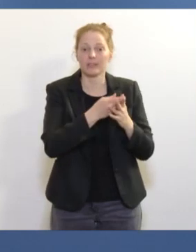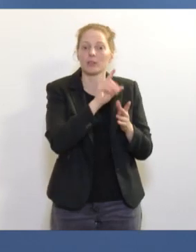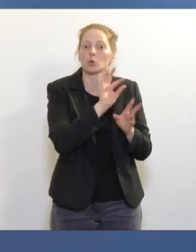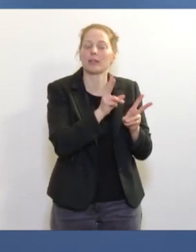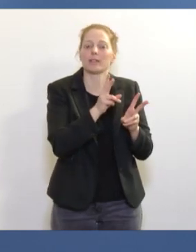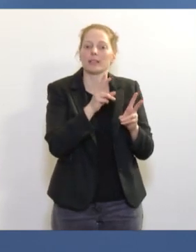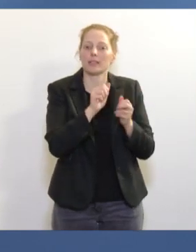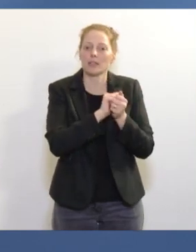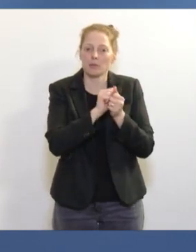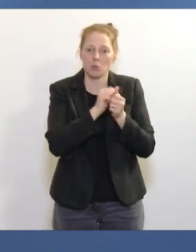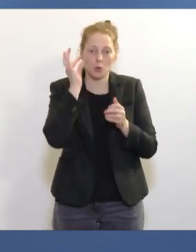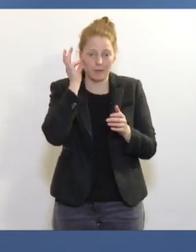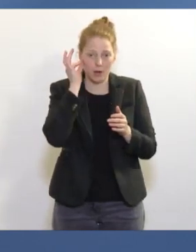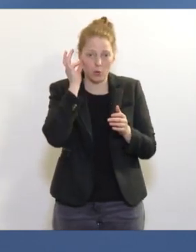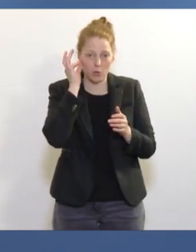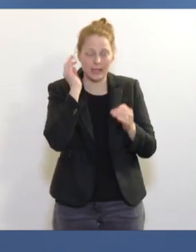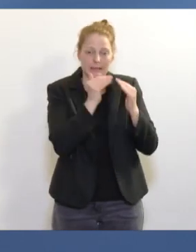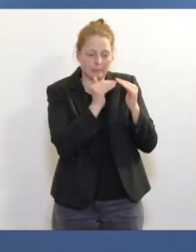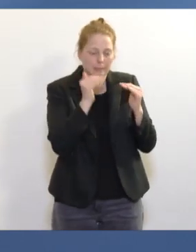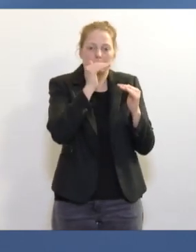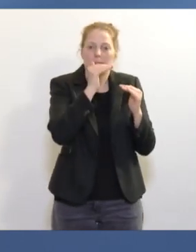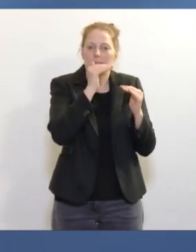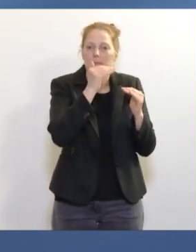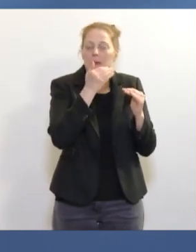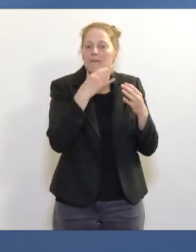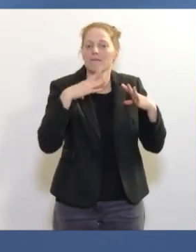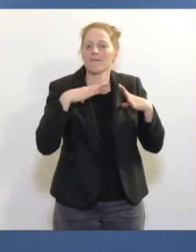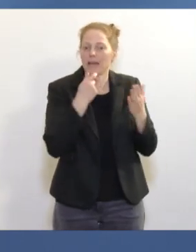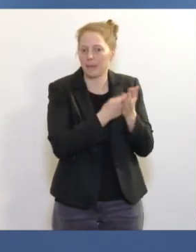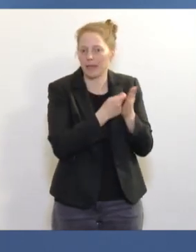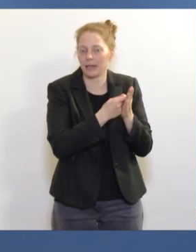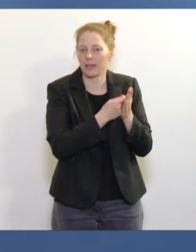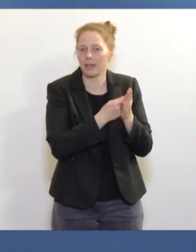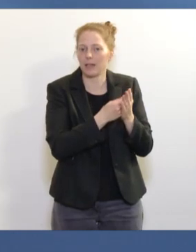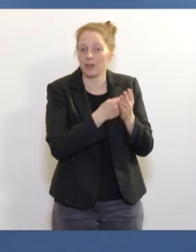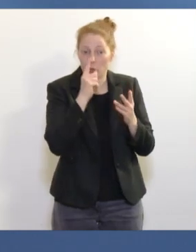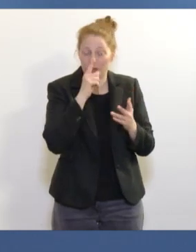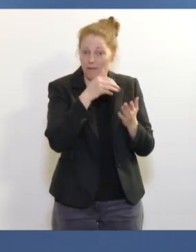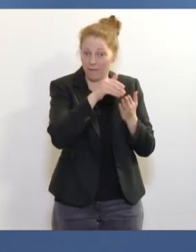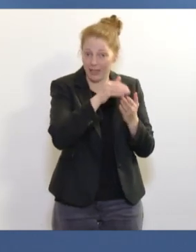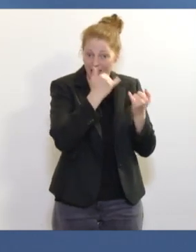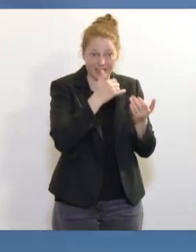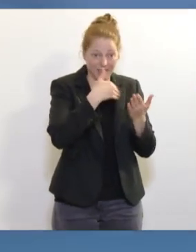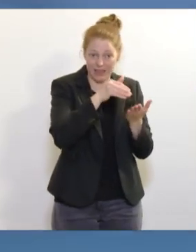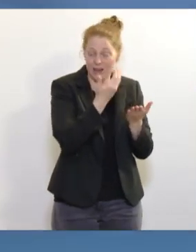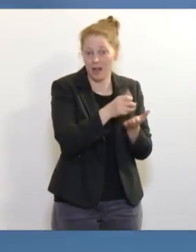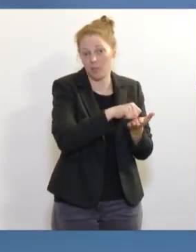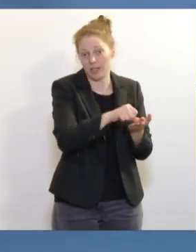Geburtsfrau werde, dass die werden an die Glut gehen, wenn ich kann nur weisen, dass ich die Frau auch noch während dieser Zeit beschäftigt wird.